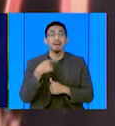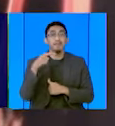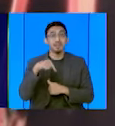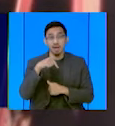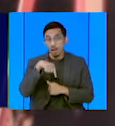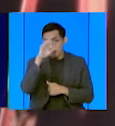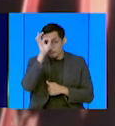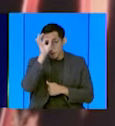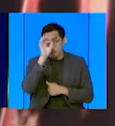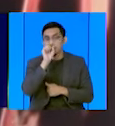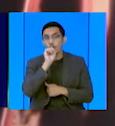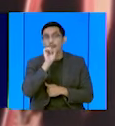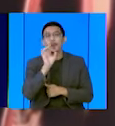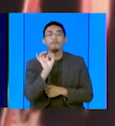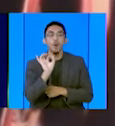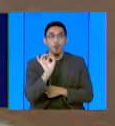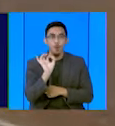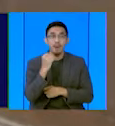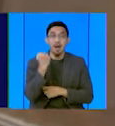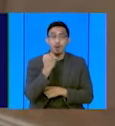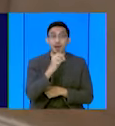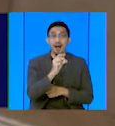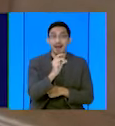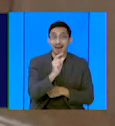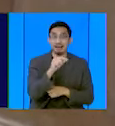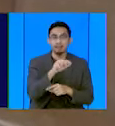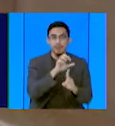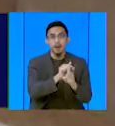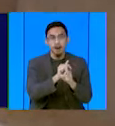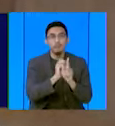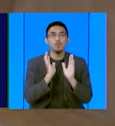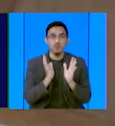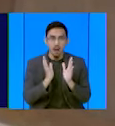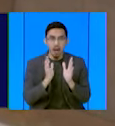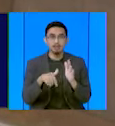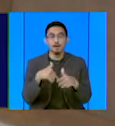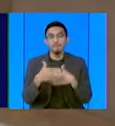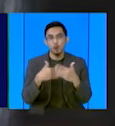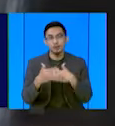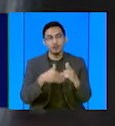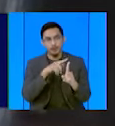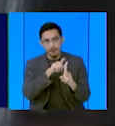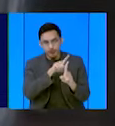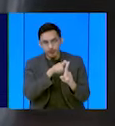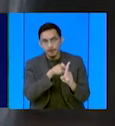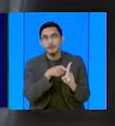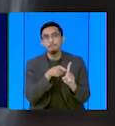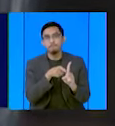asusila ini. Sementara pelaku R dikabarkan telah diamankan polisi untuk menjalani pemeriksaan.